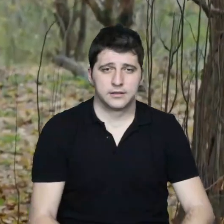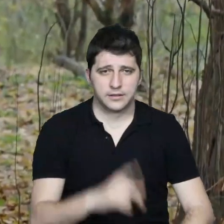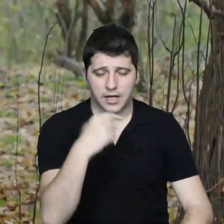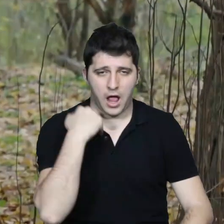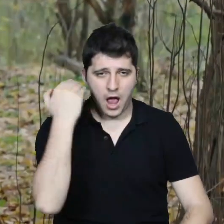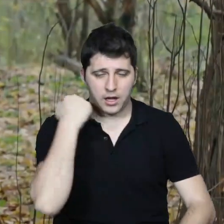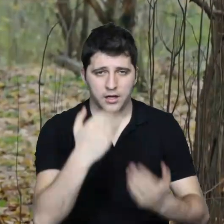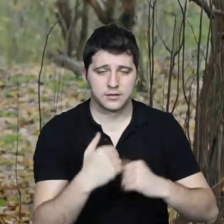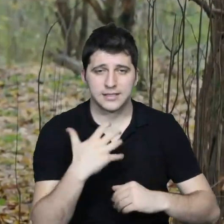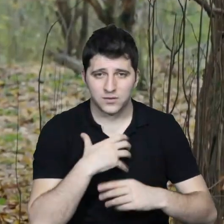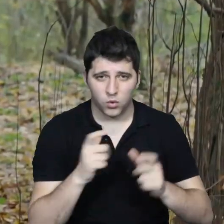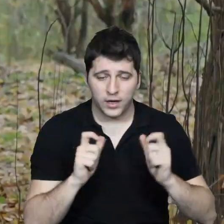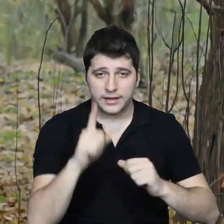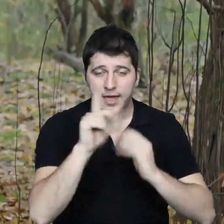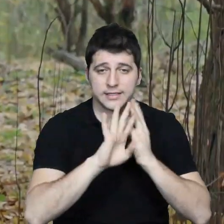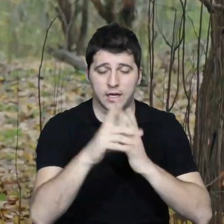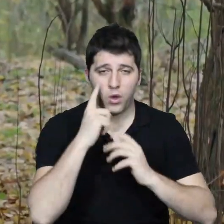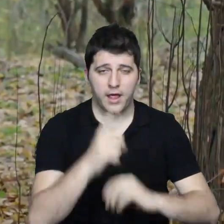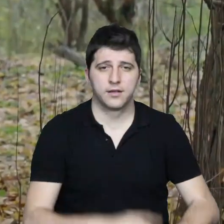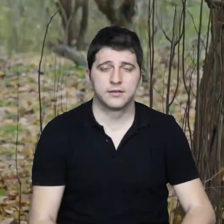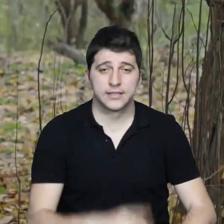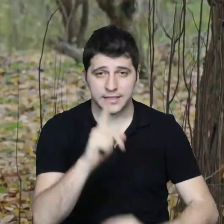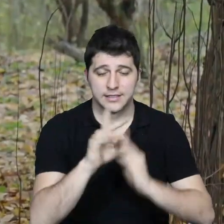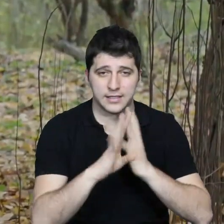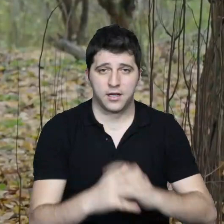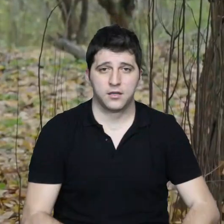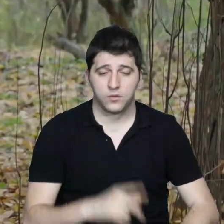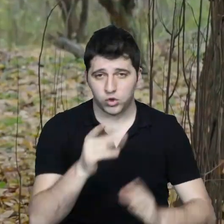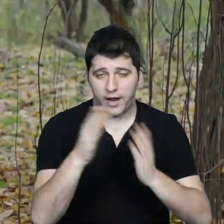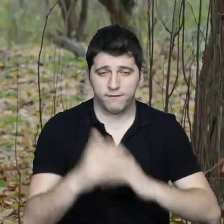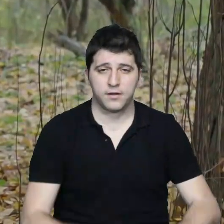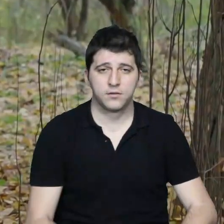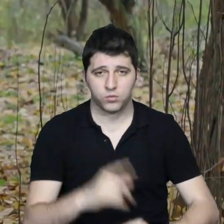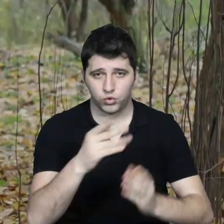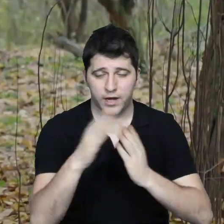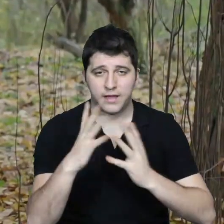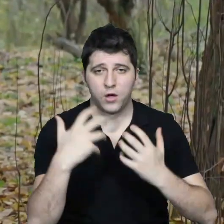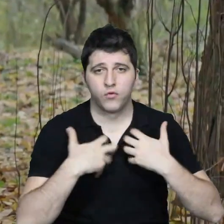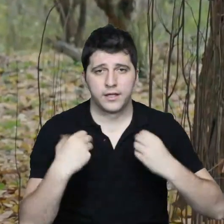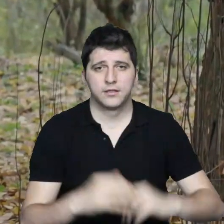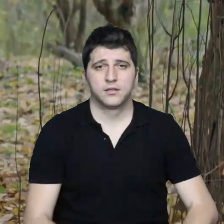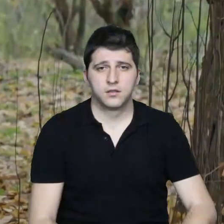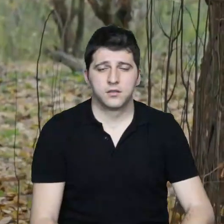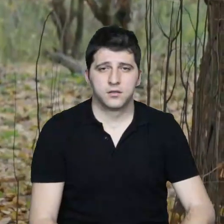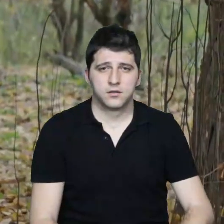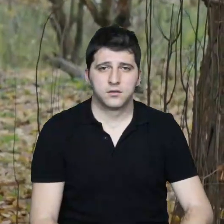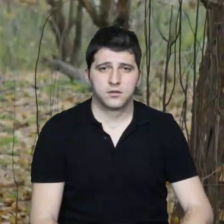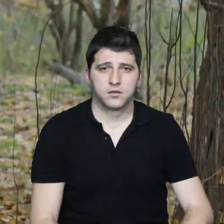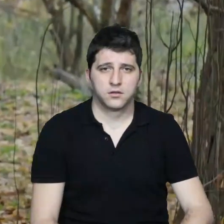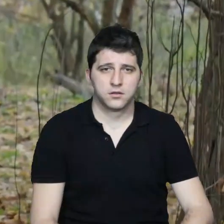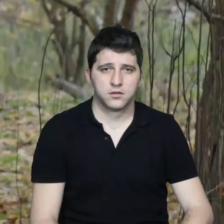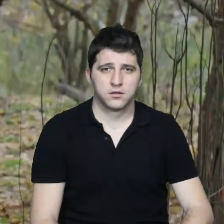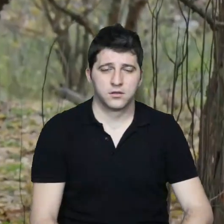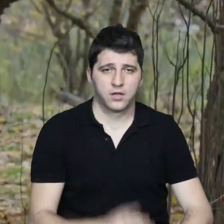geç. Kendimizi kollayarak tek sıra halinde. Tek bu tarafa. Bu taraf daha güvenli. Tüy tütü kız. Tüy tütü kız.